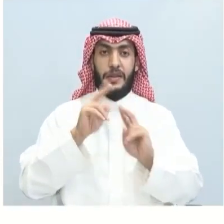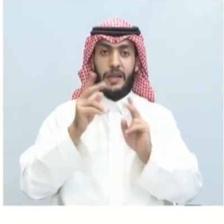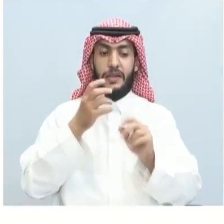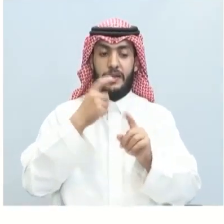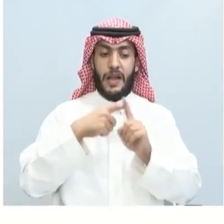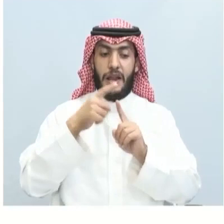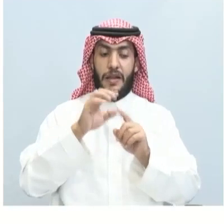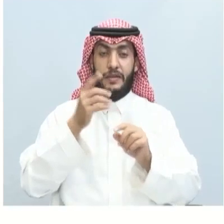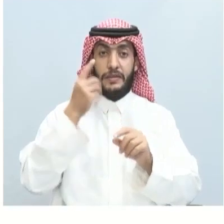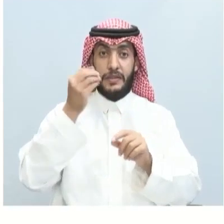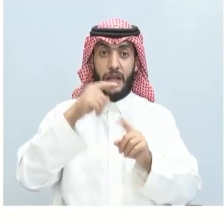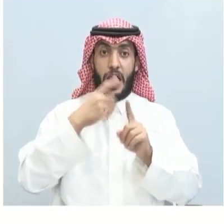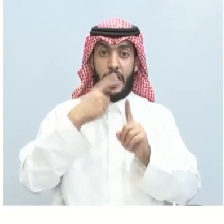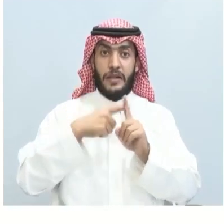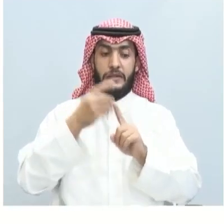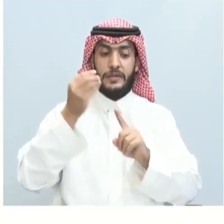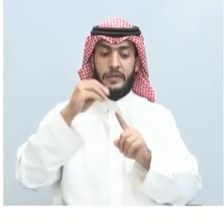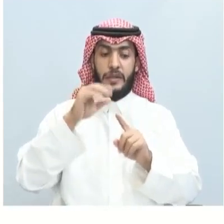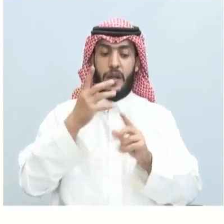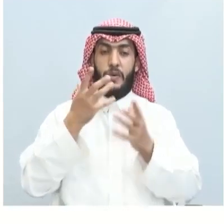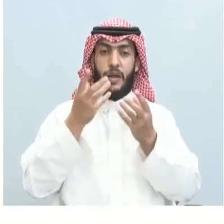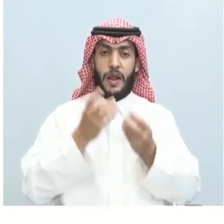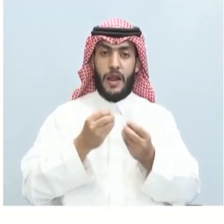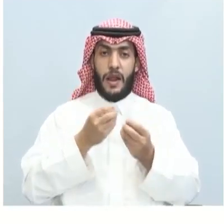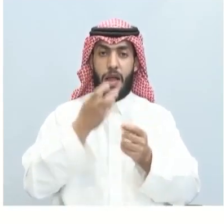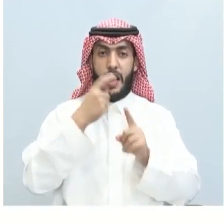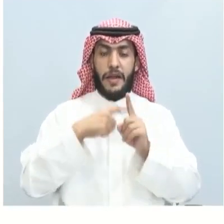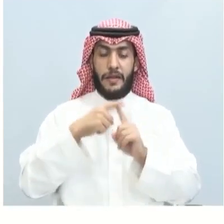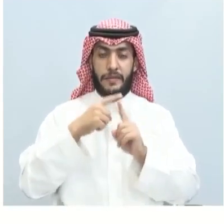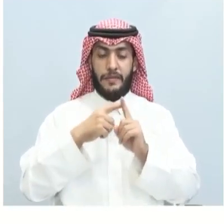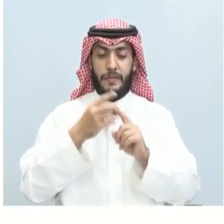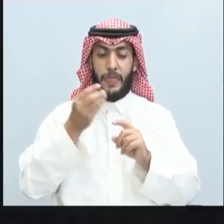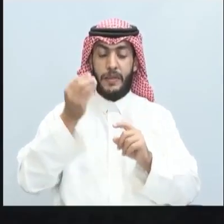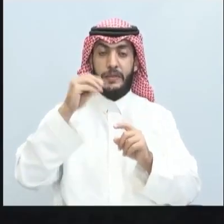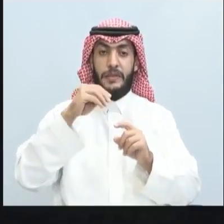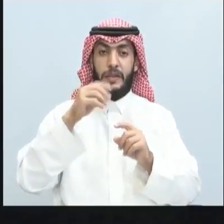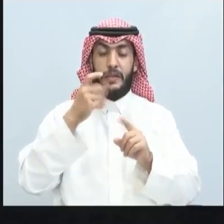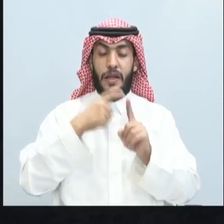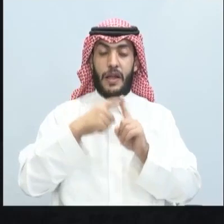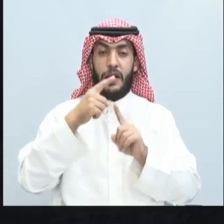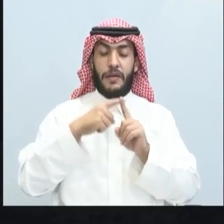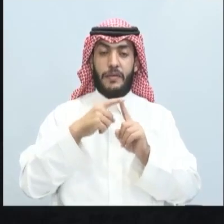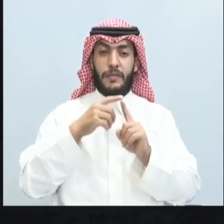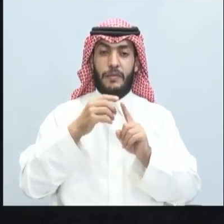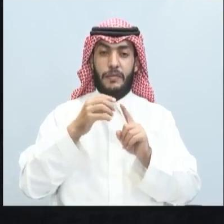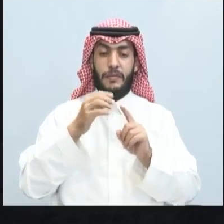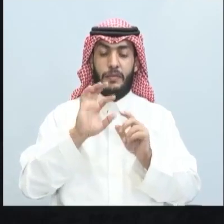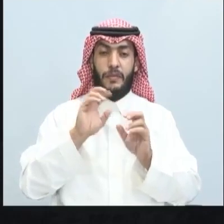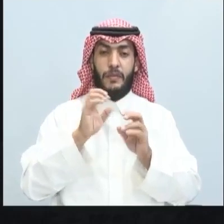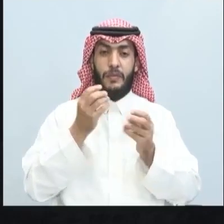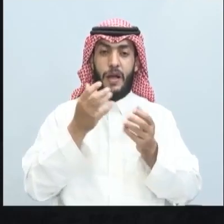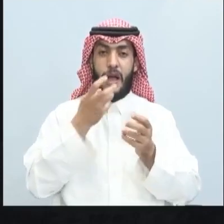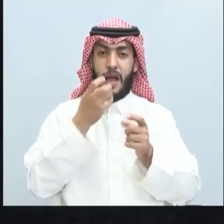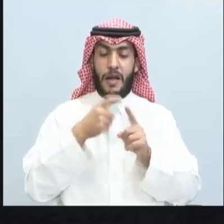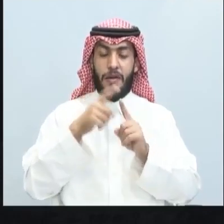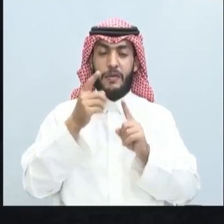الحراره عندما اقوم بزياده درجه الحراره او عندما اق اقلل من درجه الحراره زياده درجه الحراره وهو بعباره نوعا ما التسخين